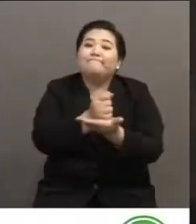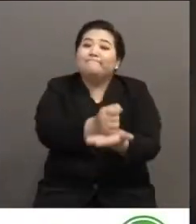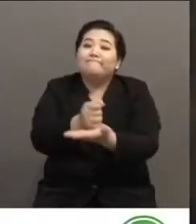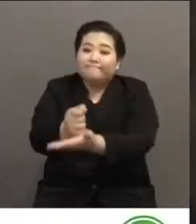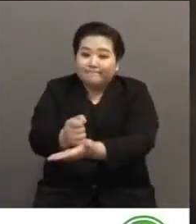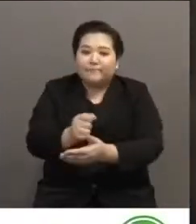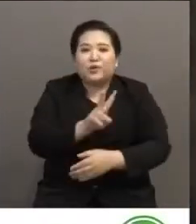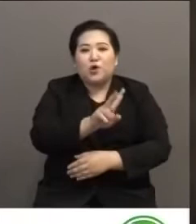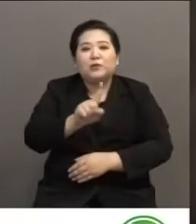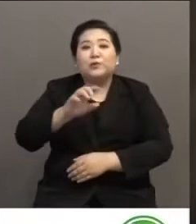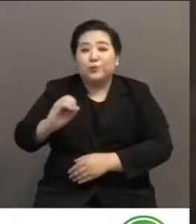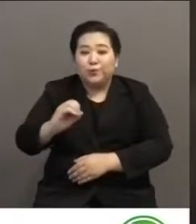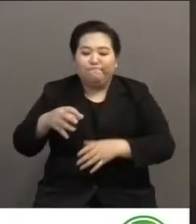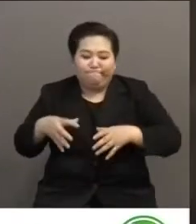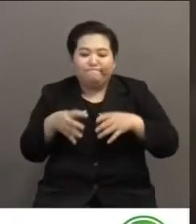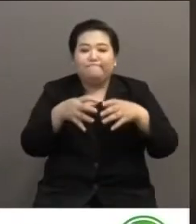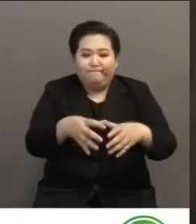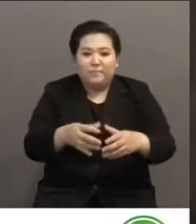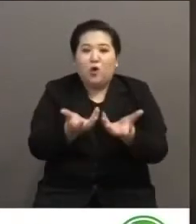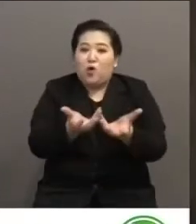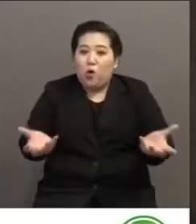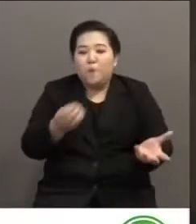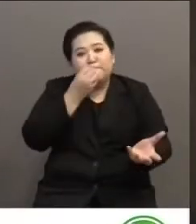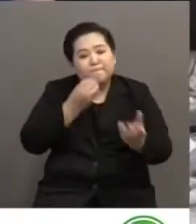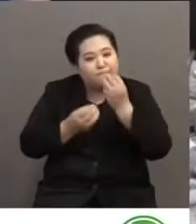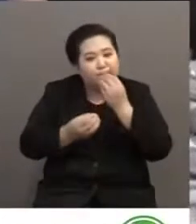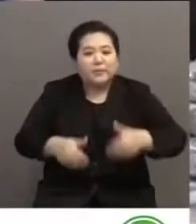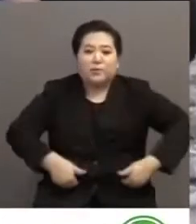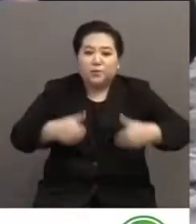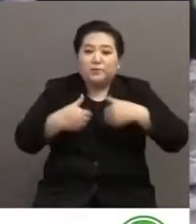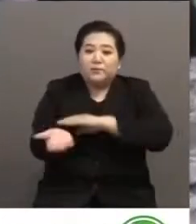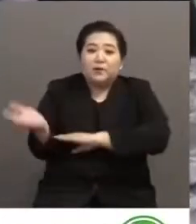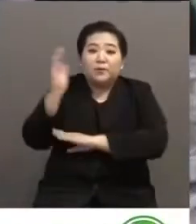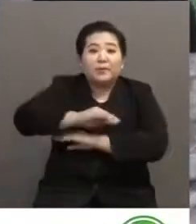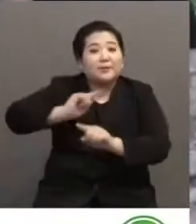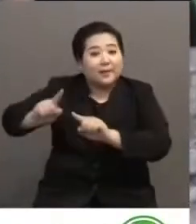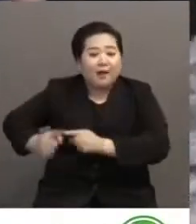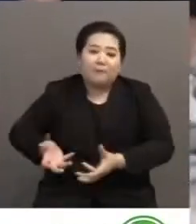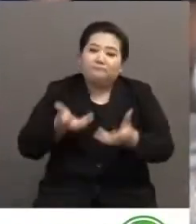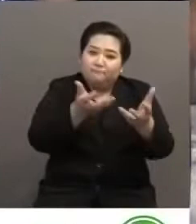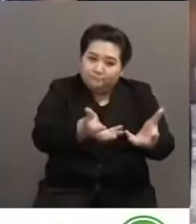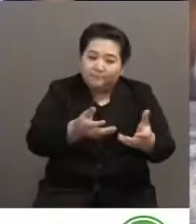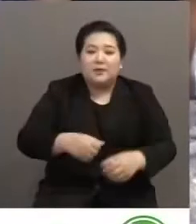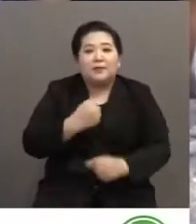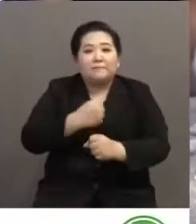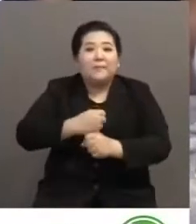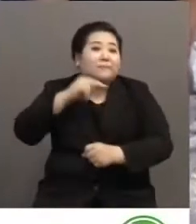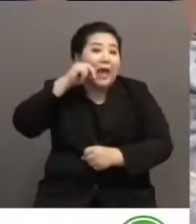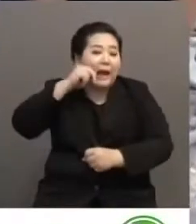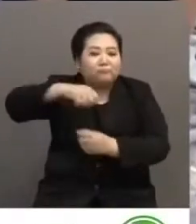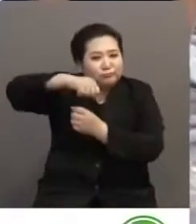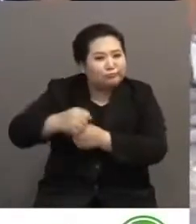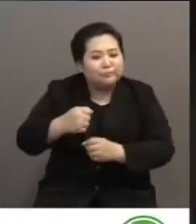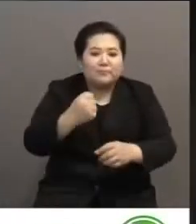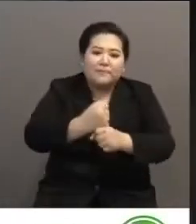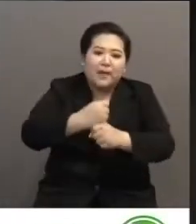ที่210ล่าสุดก็ไปมอบเครื่องอุปโภคบริโภคเตรียมจะไปเจาะน้ำบาดาลเพื่อให้นำน้ำไปใช้ในการเพาะปลูก